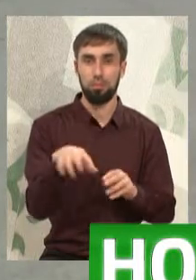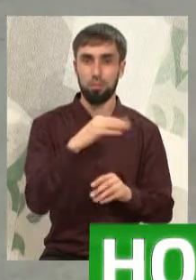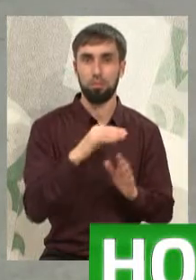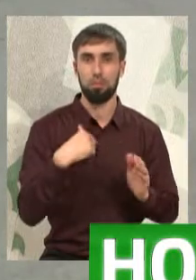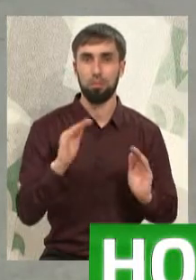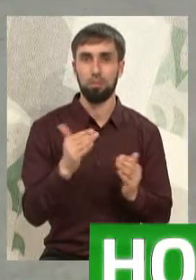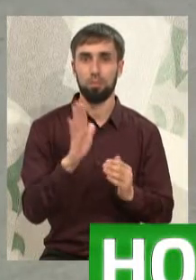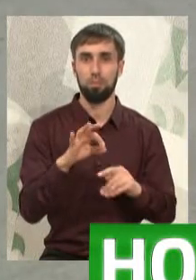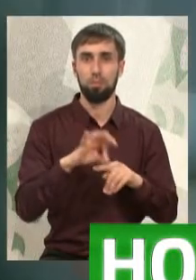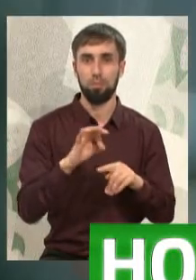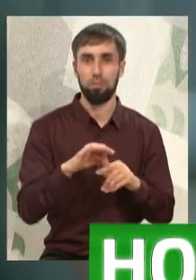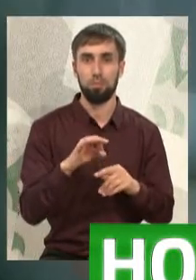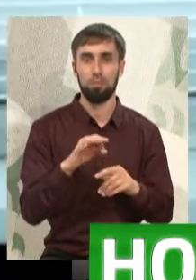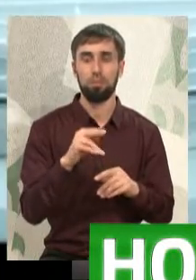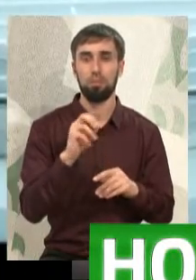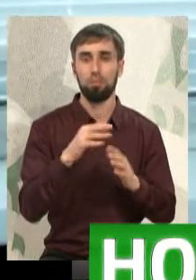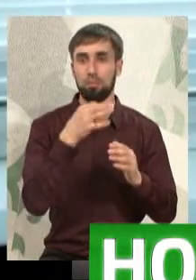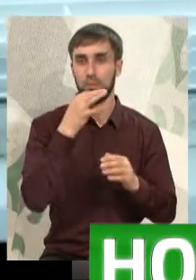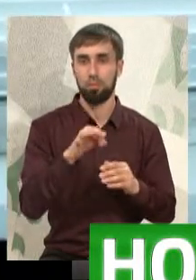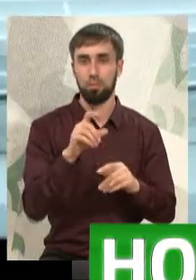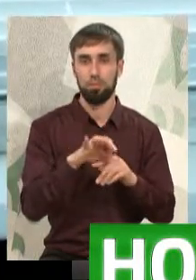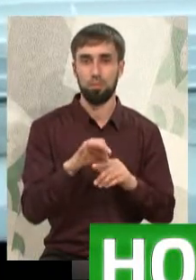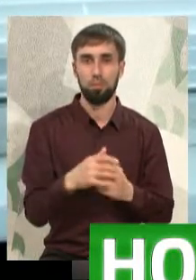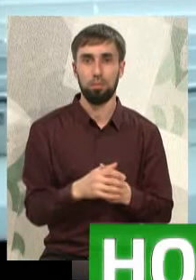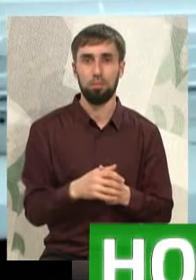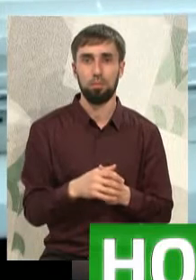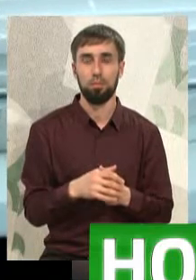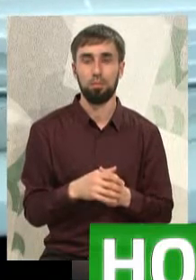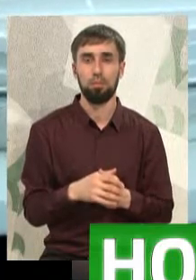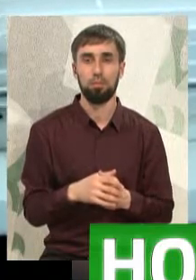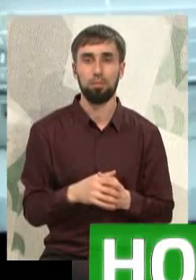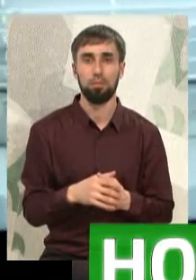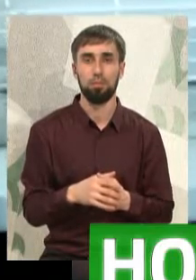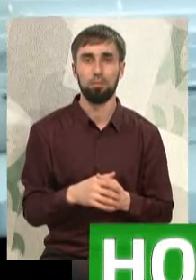болеть любыми болезнями. Это делаем мы двукратно. Берем еще раз.